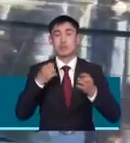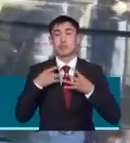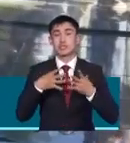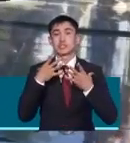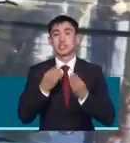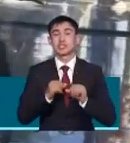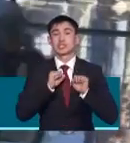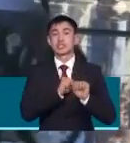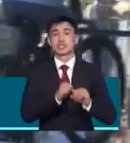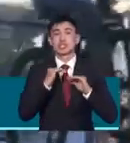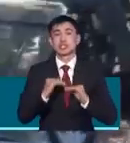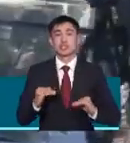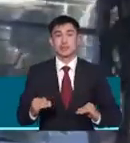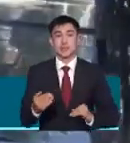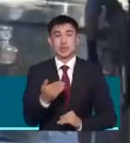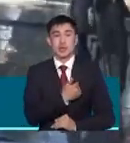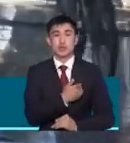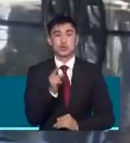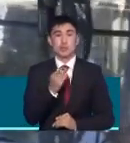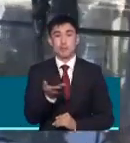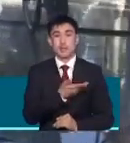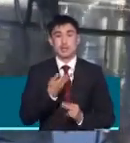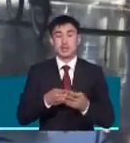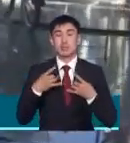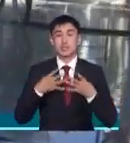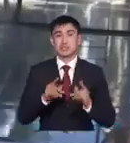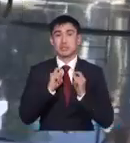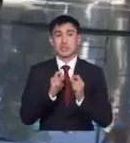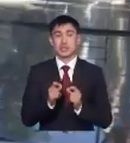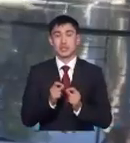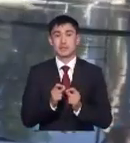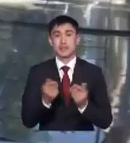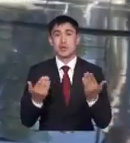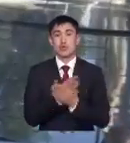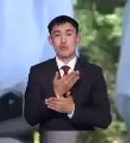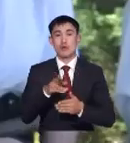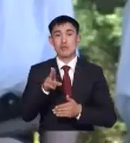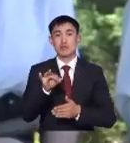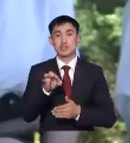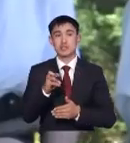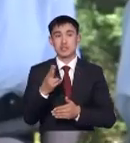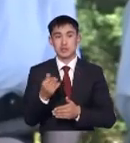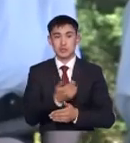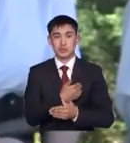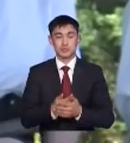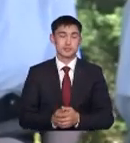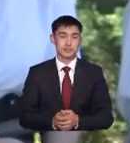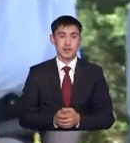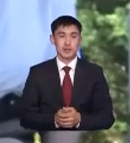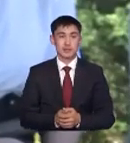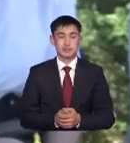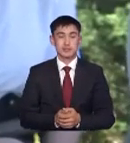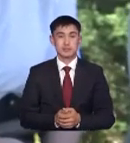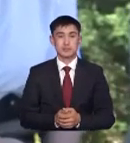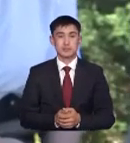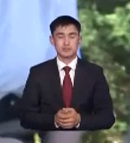защиты детей. Я хочу, чтобы мне на этот праздник подарили новый квадроцикл. Ой, оса мира, баллард